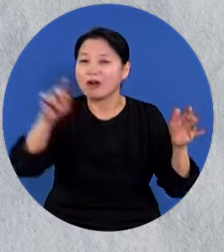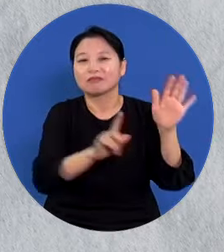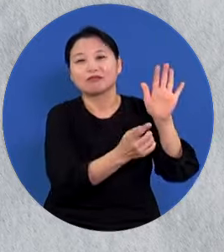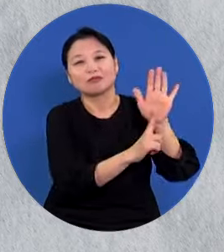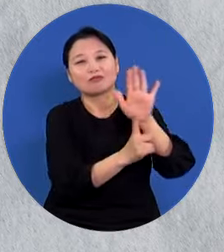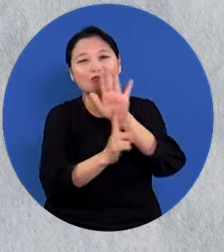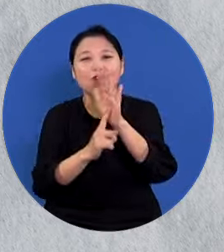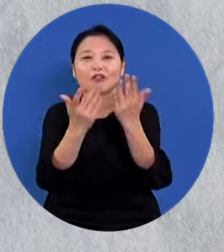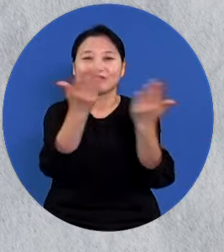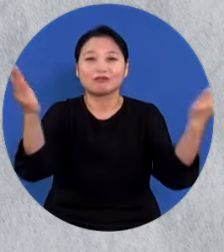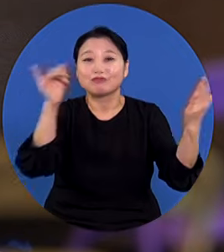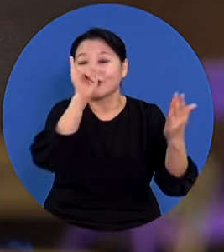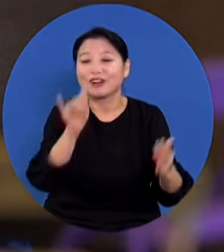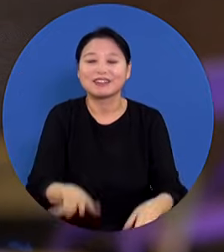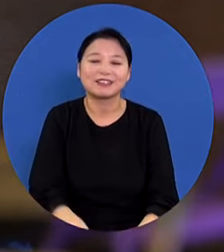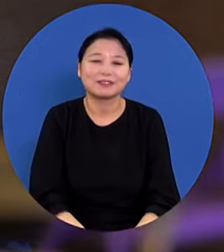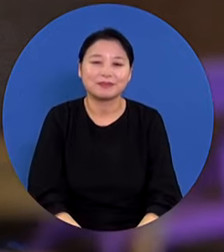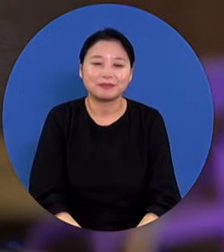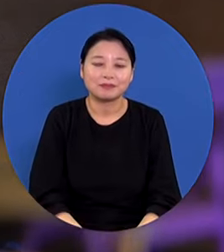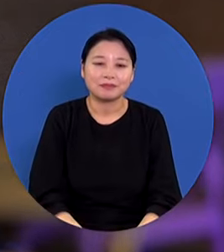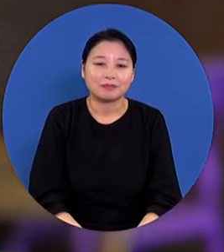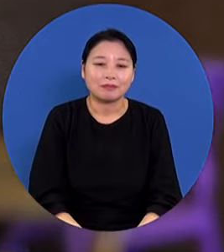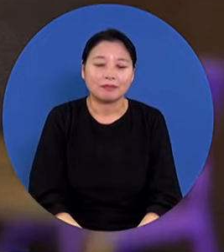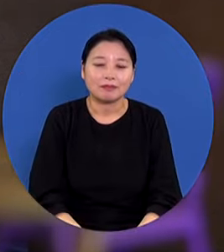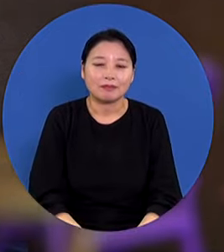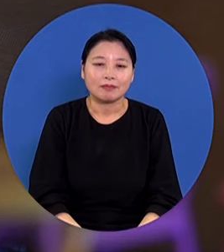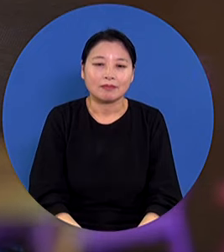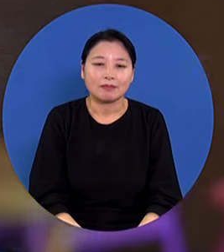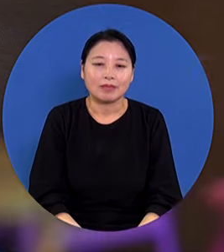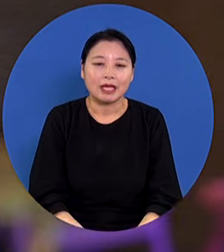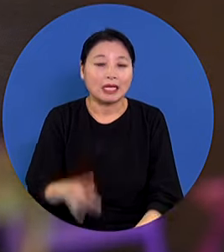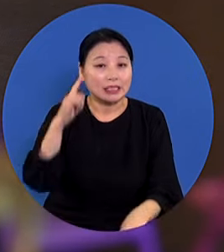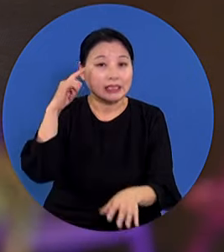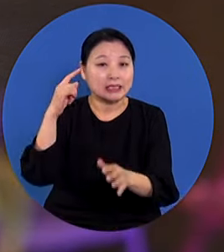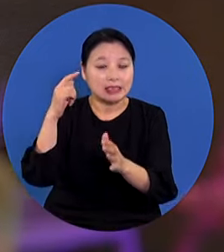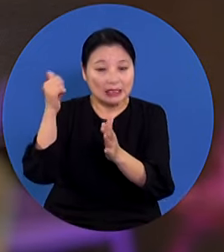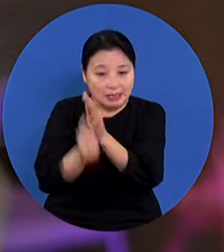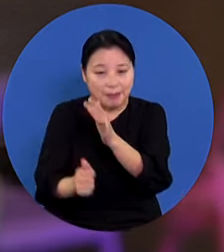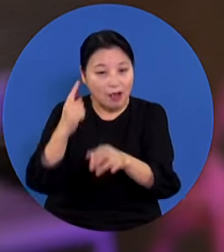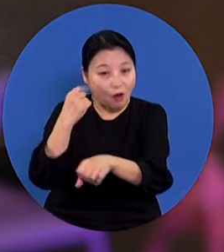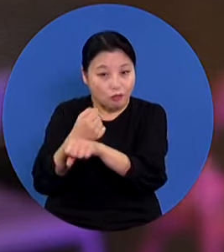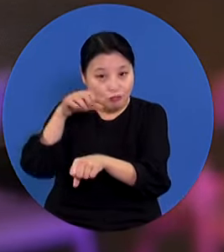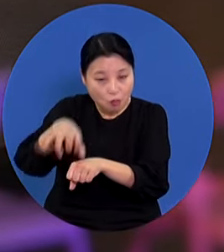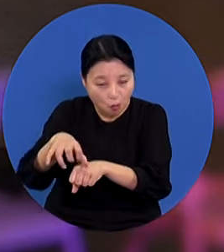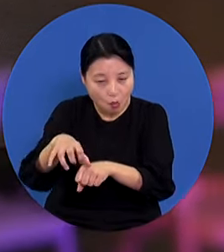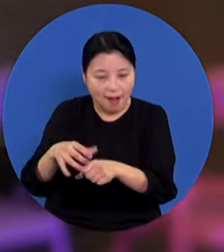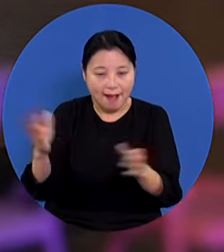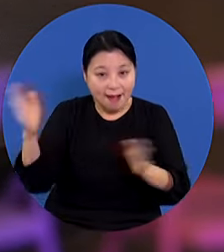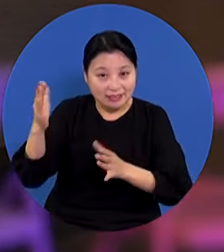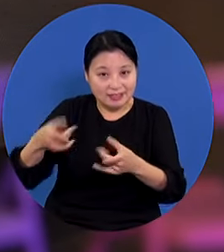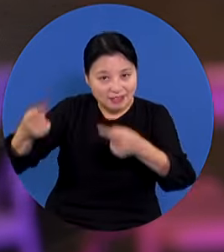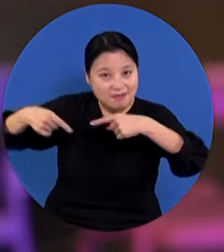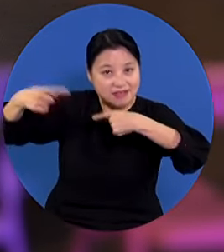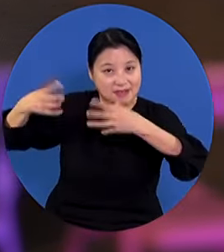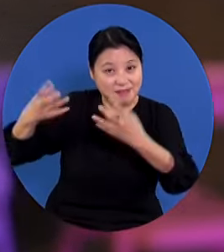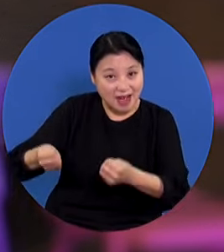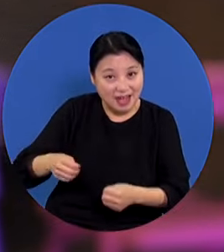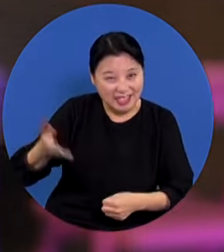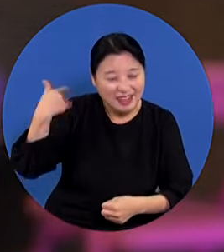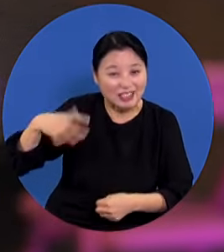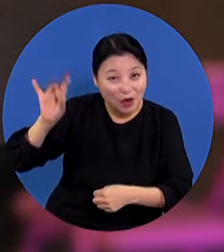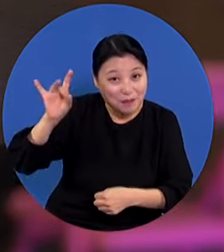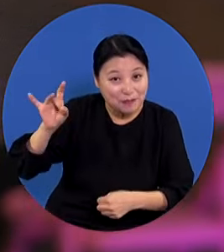그러고 있습니다. 그 처음부터 학생들이 실패 연구소에 호기심을 갖고 참여를 많이 했습니까? 아 저는